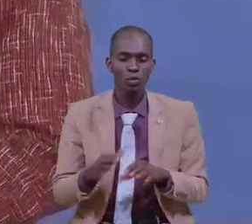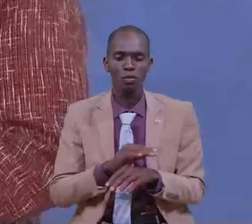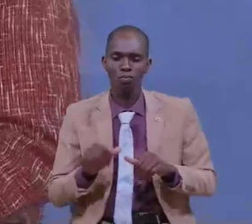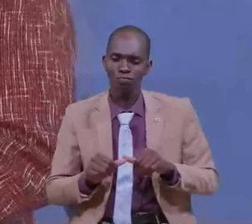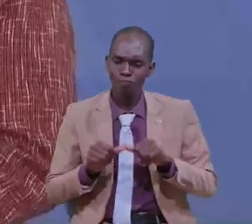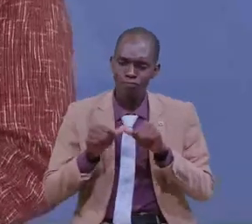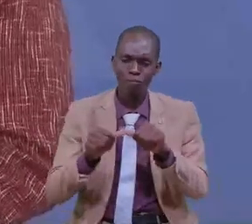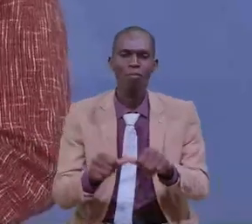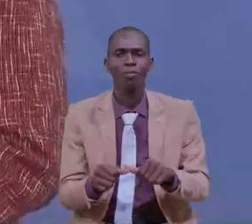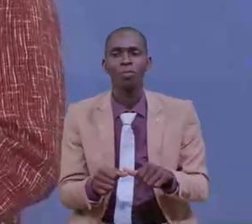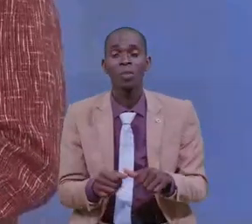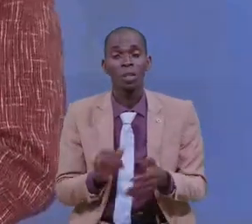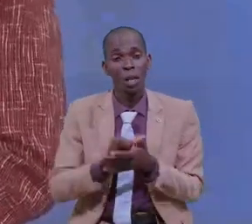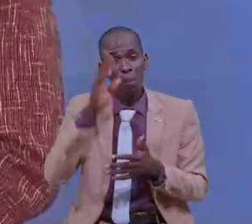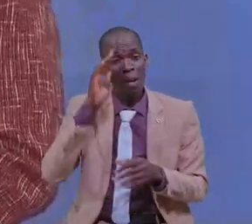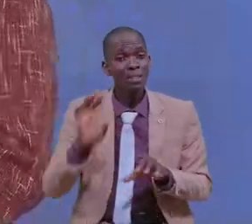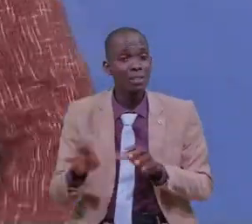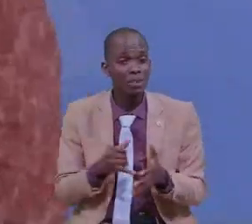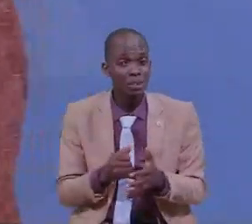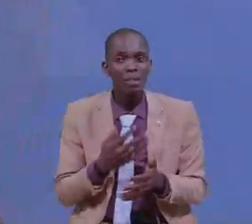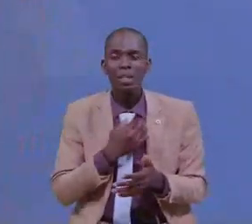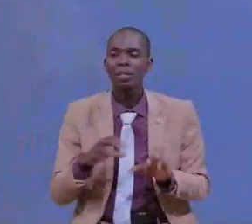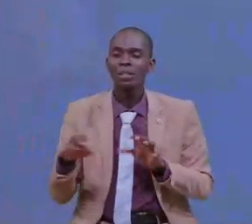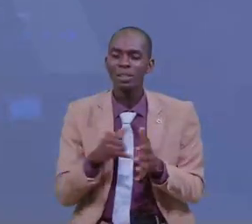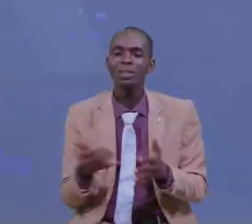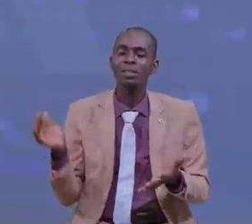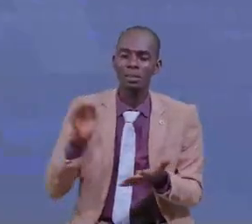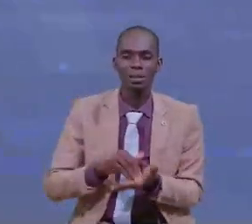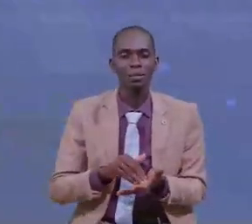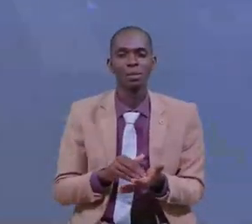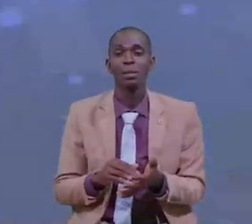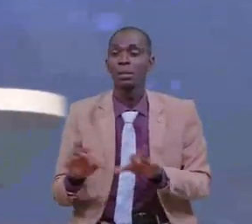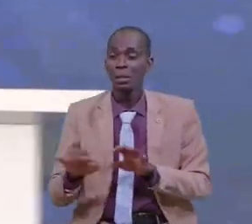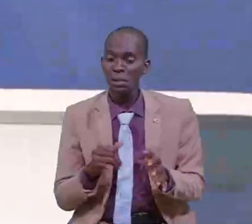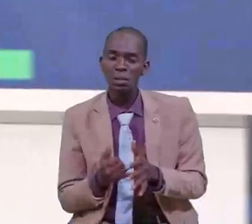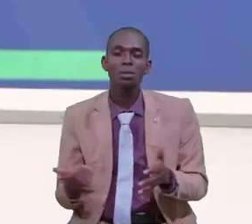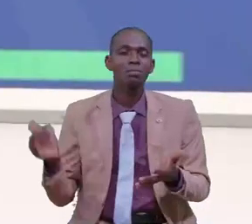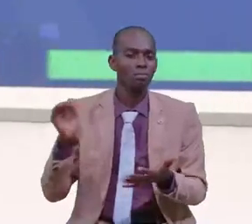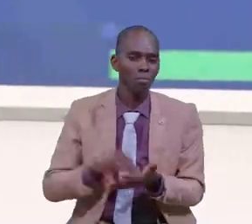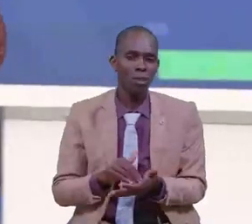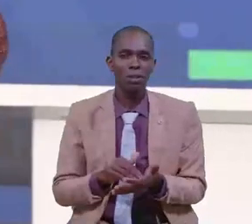déterminée. Il était ferme. Il l'a fait. Et il l'a fait encore.